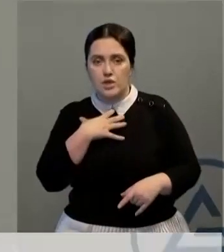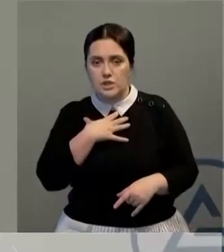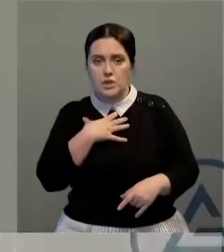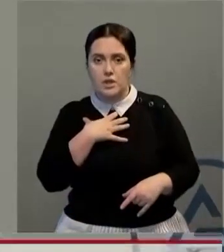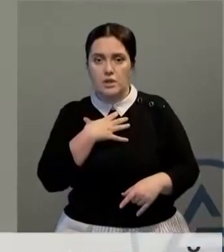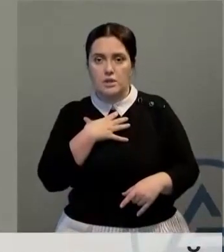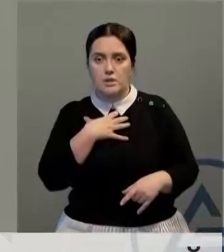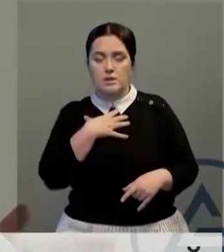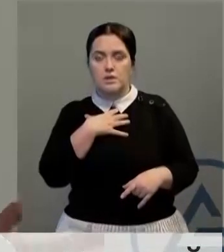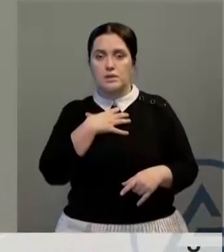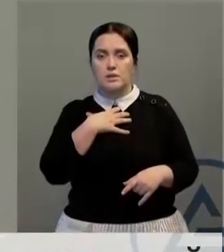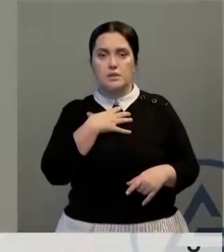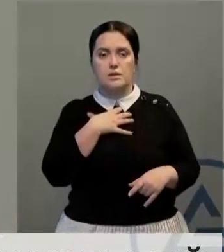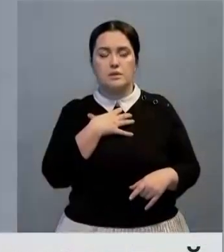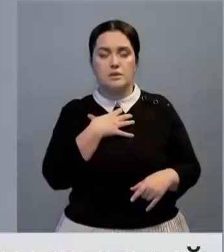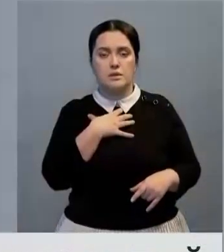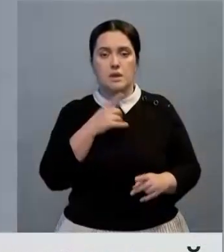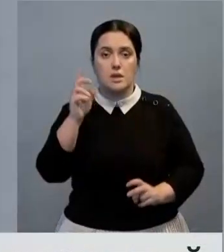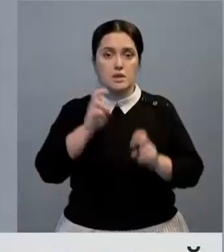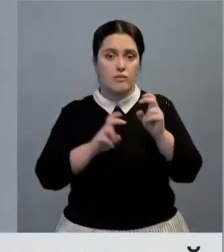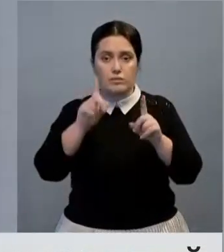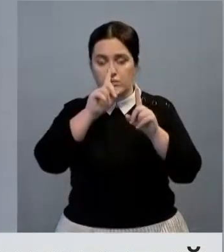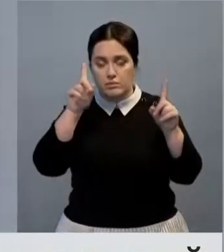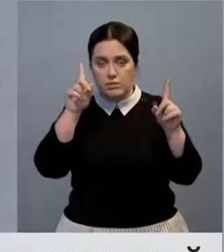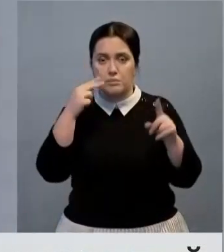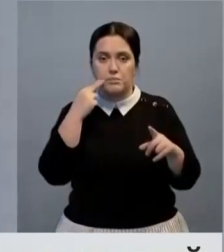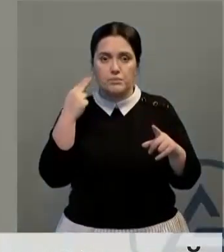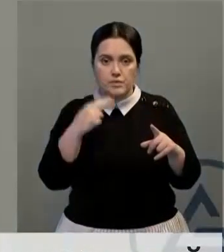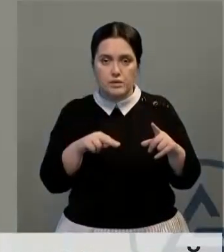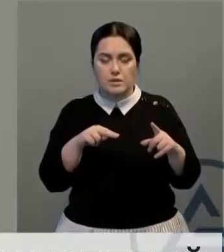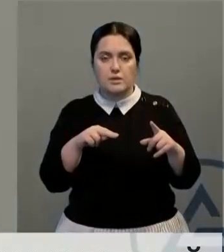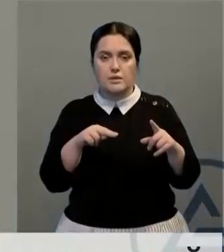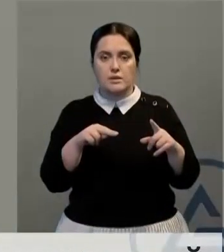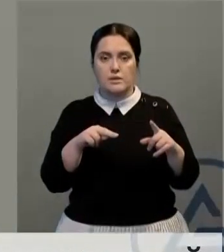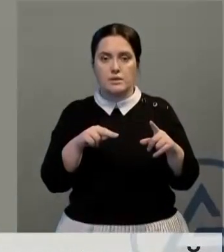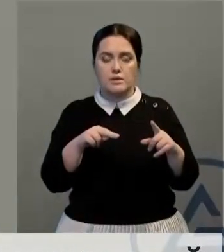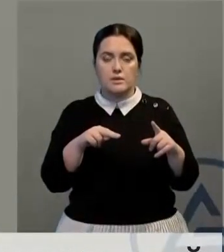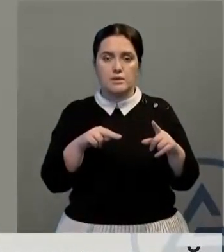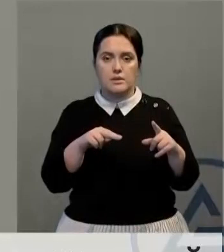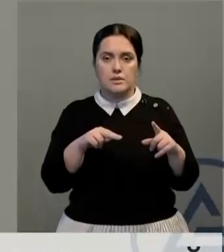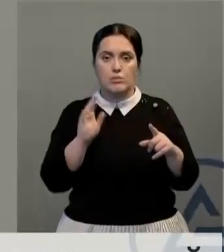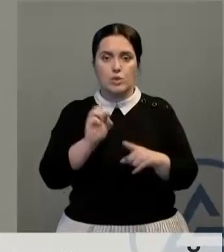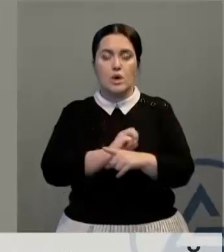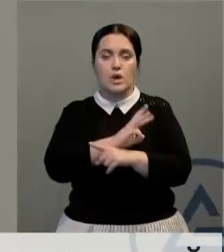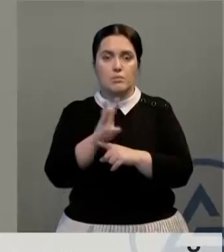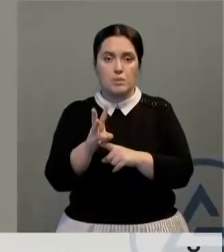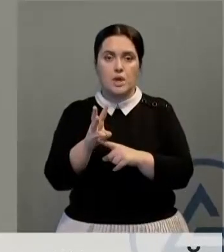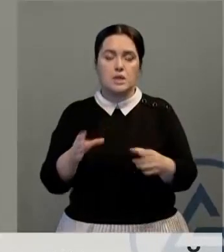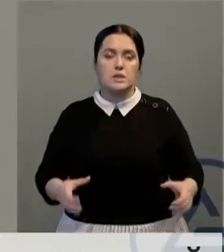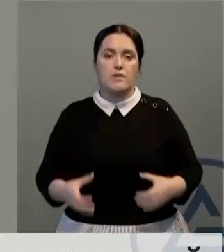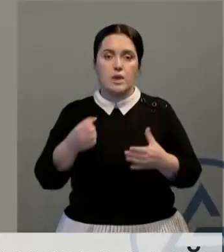и импортозамещения. Этот завод уникален, потому что завод будет обеспечивать выпуск сваи